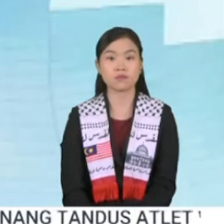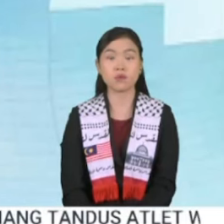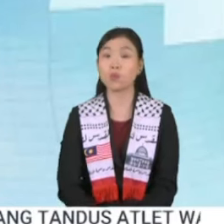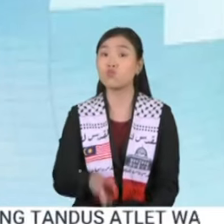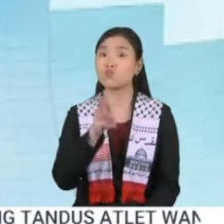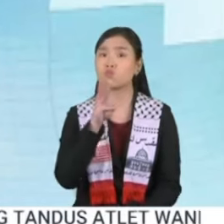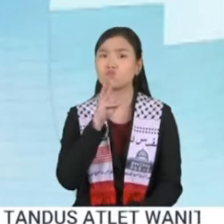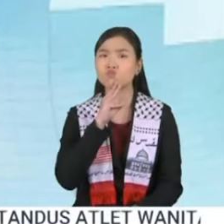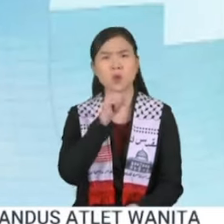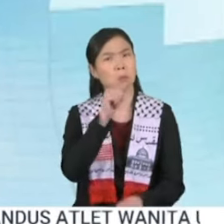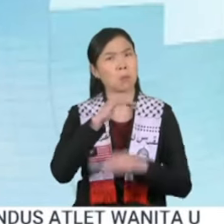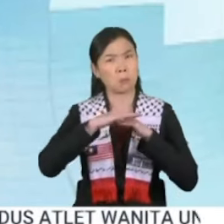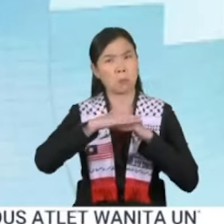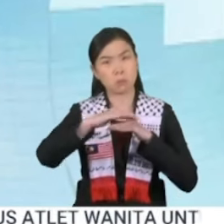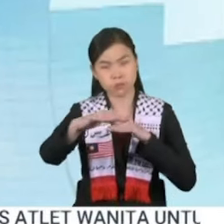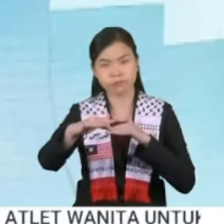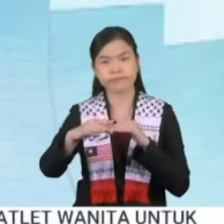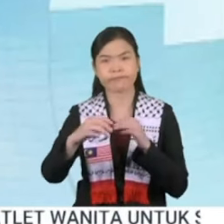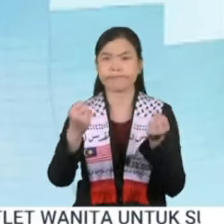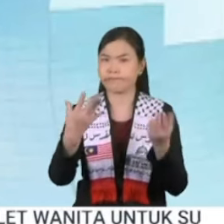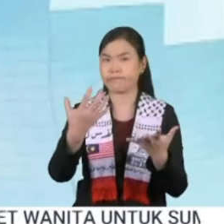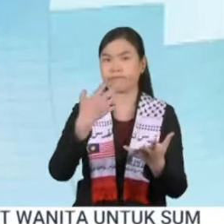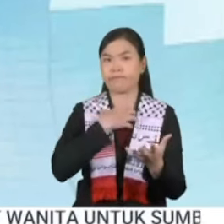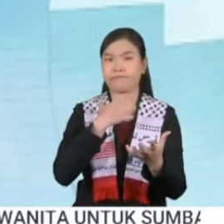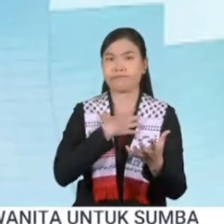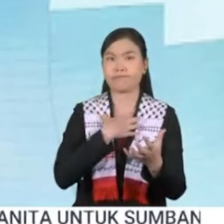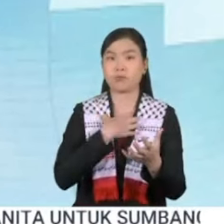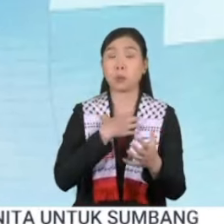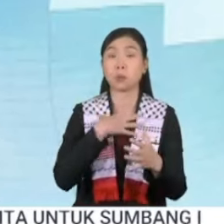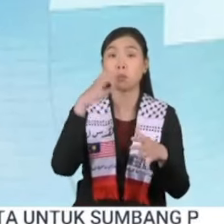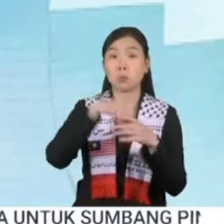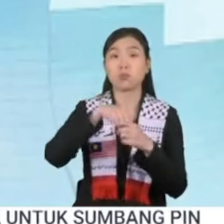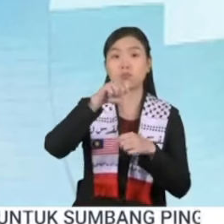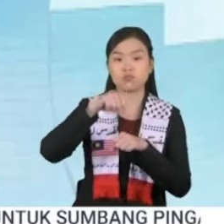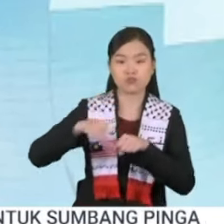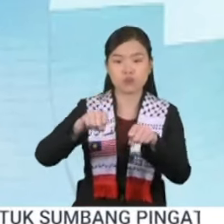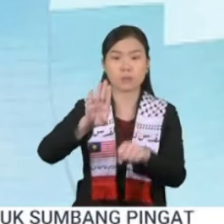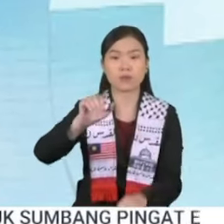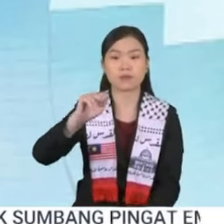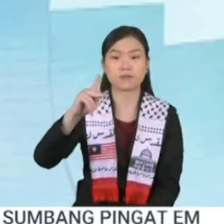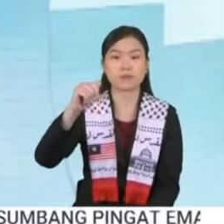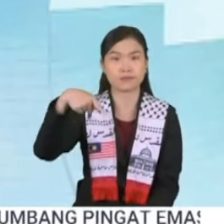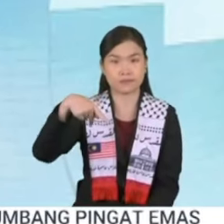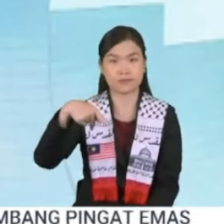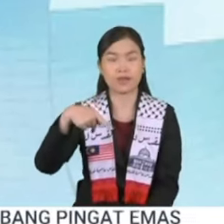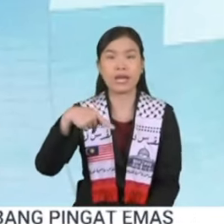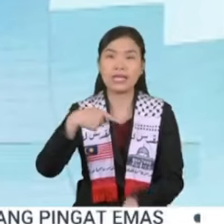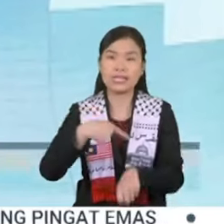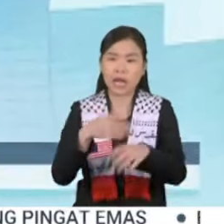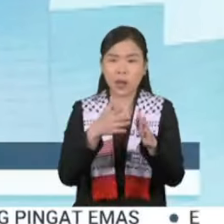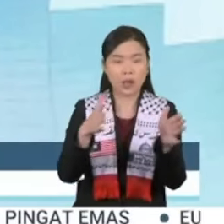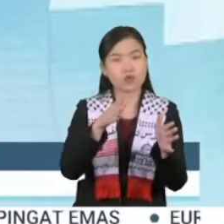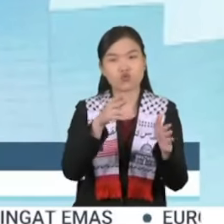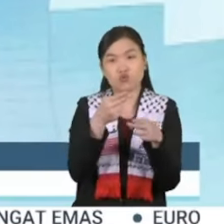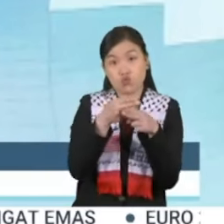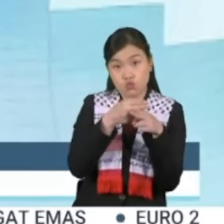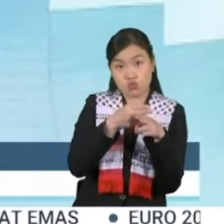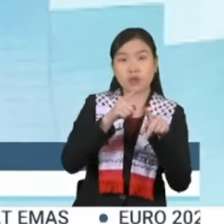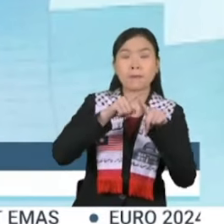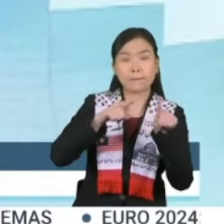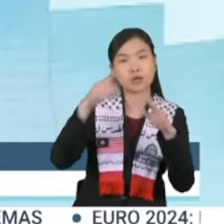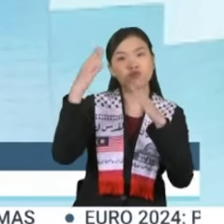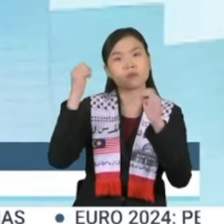Bekalan air tidak stabil antara aduan penduduk di Sungai Bakap. Meskipun tempoh gangguan tidak begitu lama, namun mereka berharap